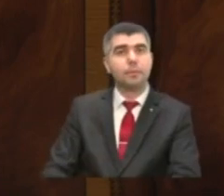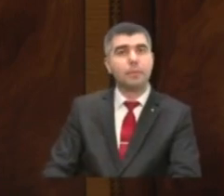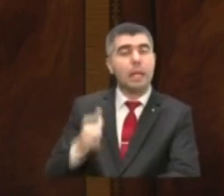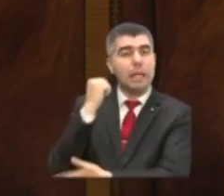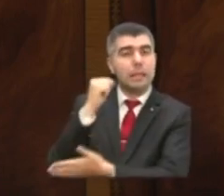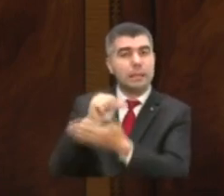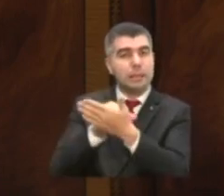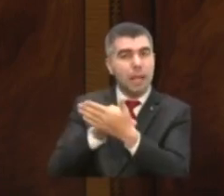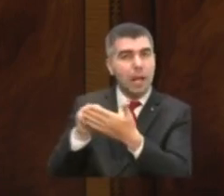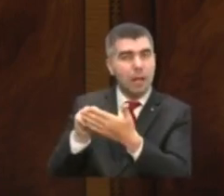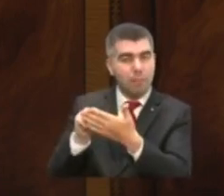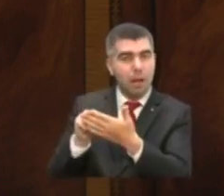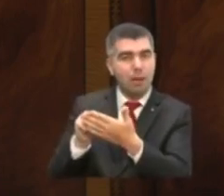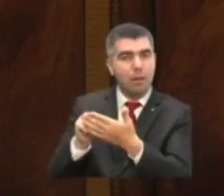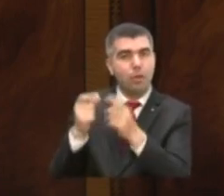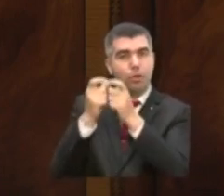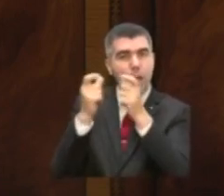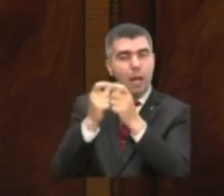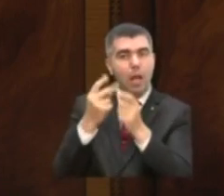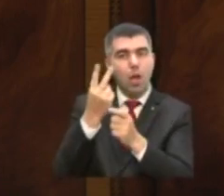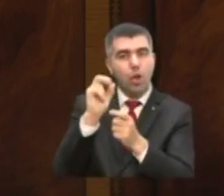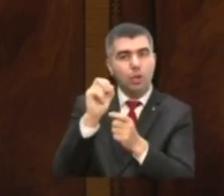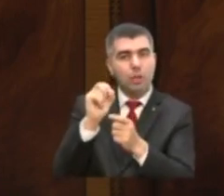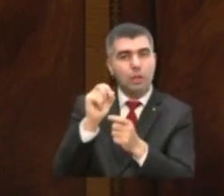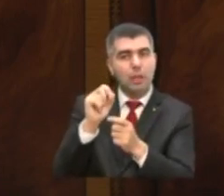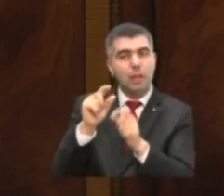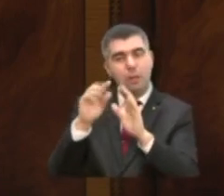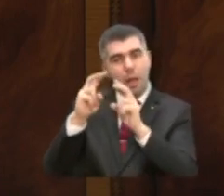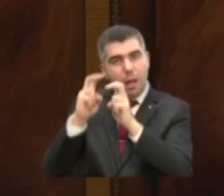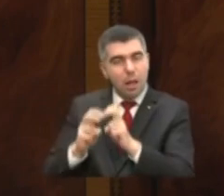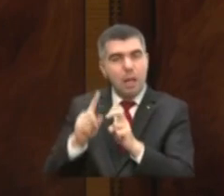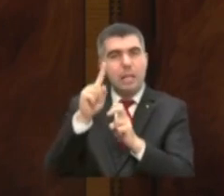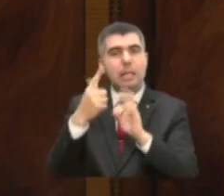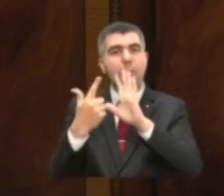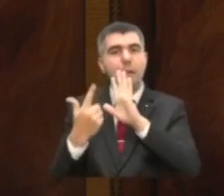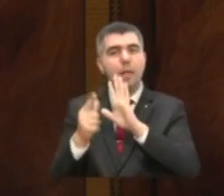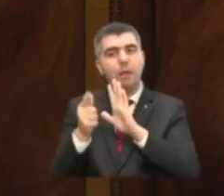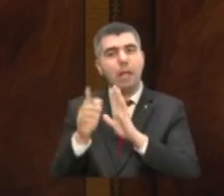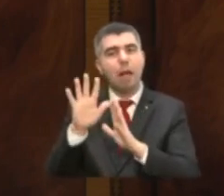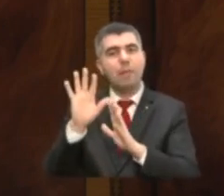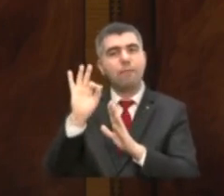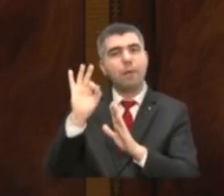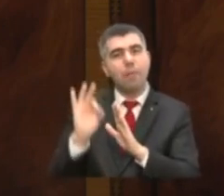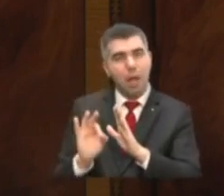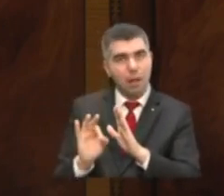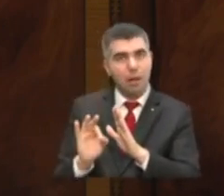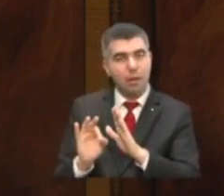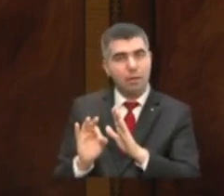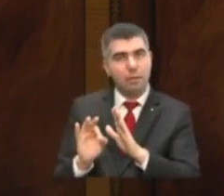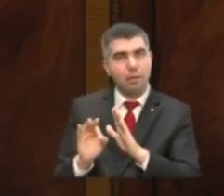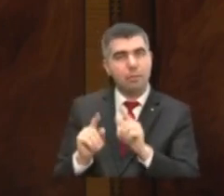الضريبة على الشركات من 20 إلى 17.5% بالنسبة للشركات المتوسطة اللي عندها